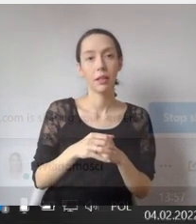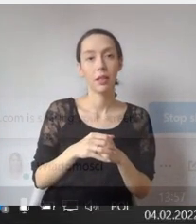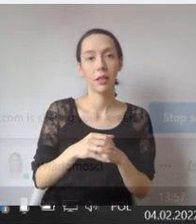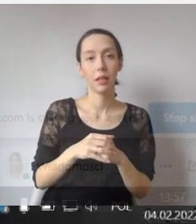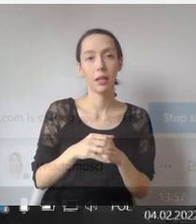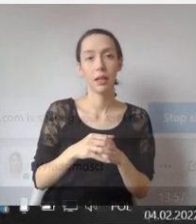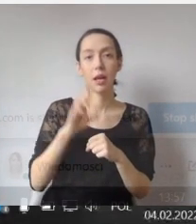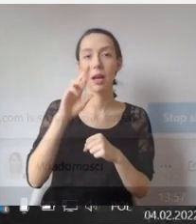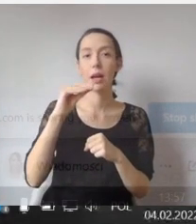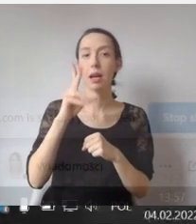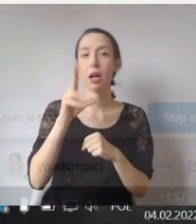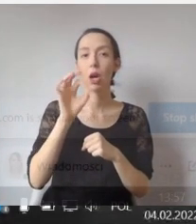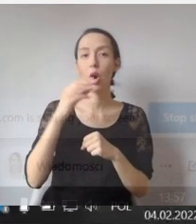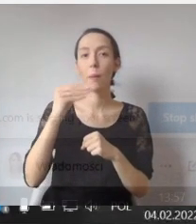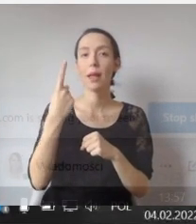rekomendacjami.